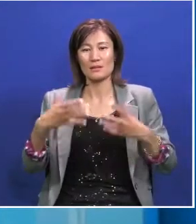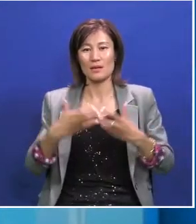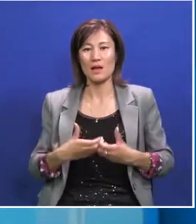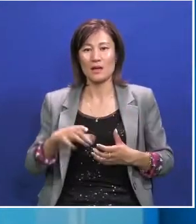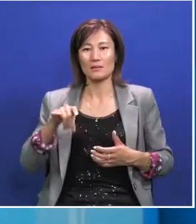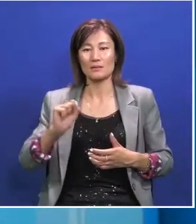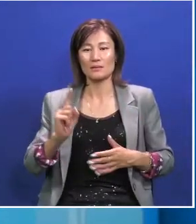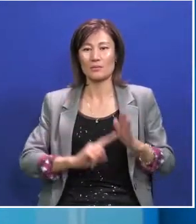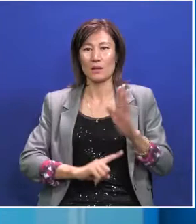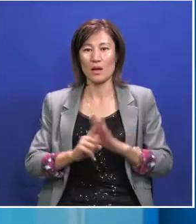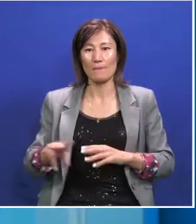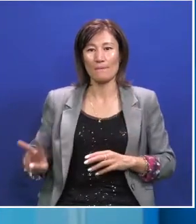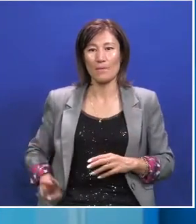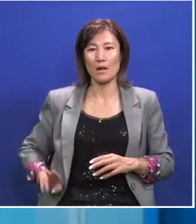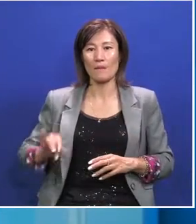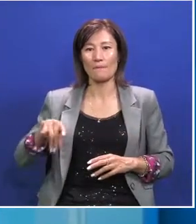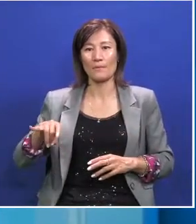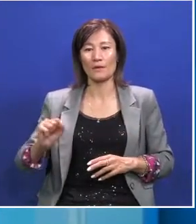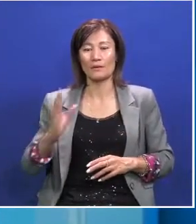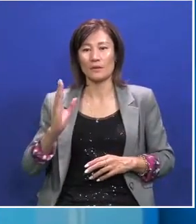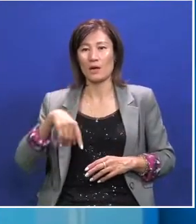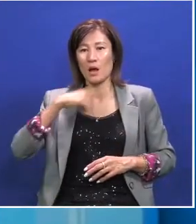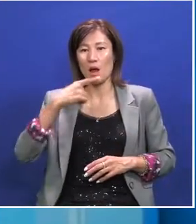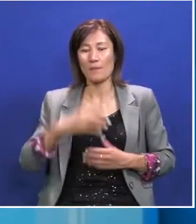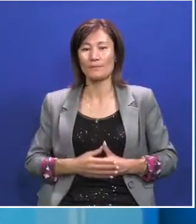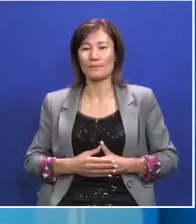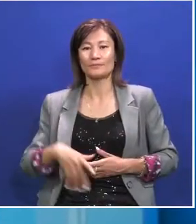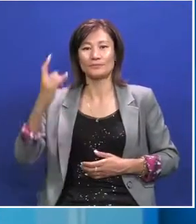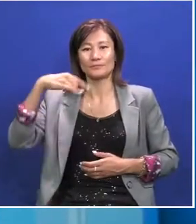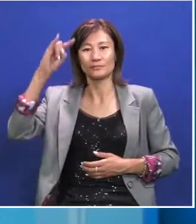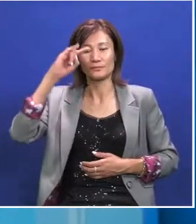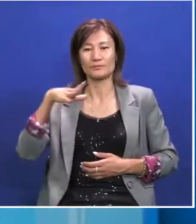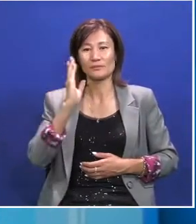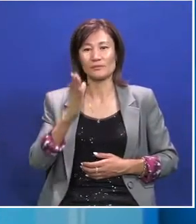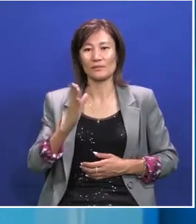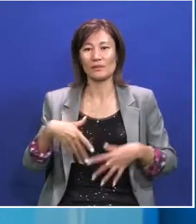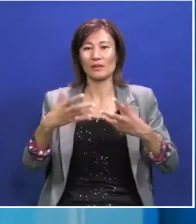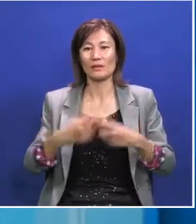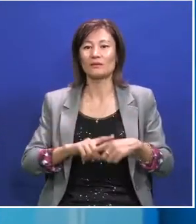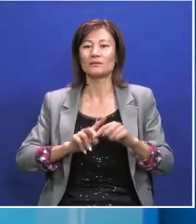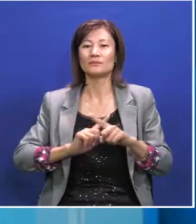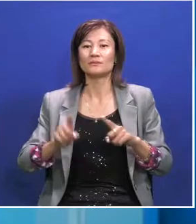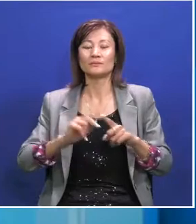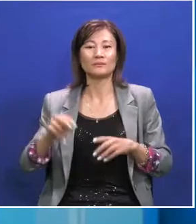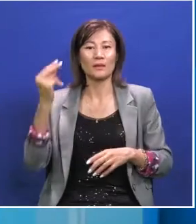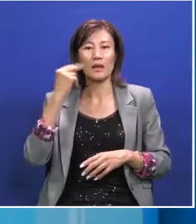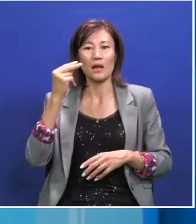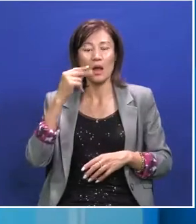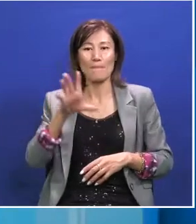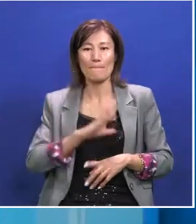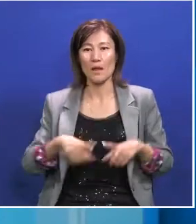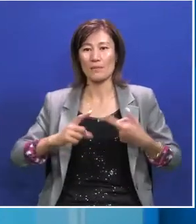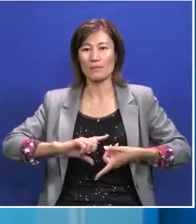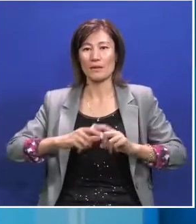Аудандық статистика басқармасының басшысы Манзура Шамшидинова ұлттың болашағын бағамдайтын науқан тез әрі сапалы өтсе,